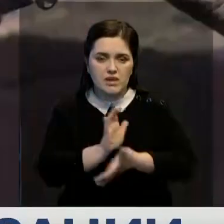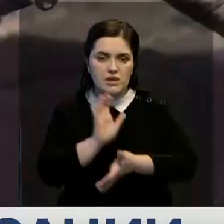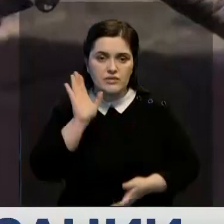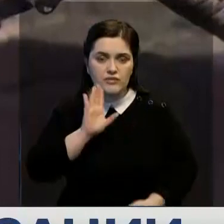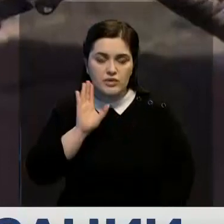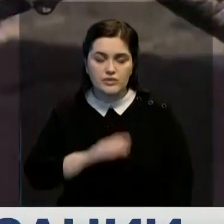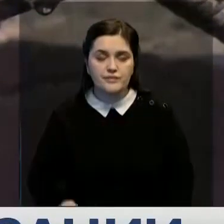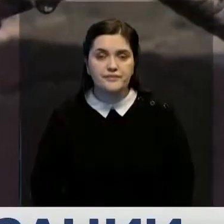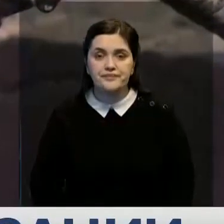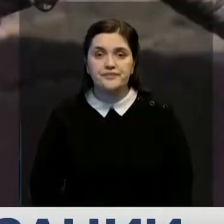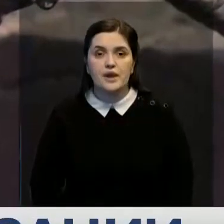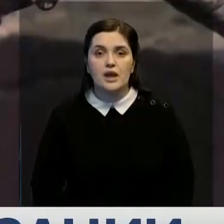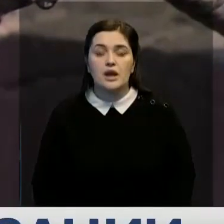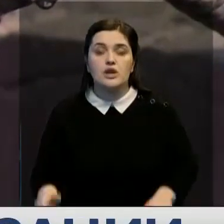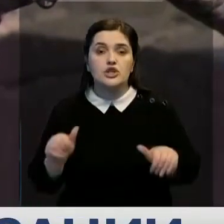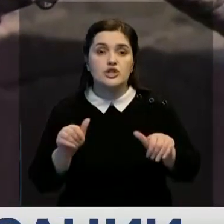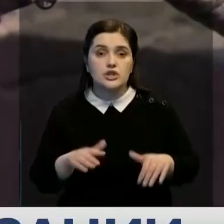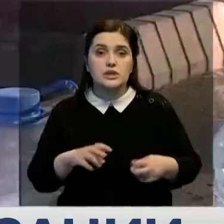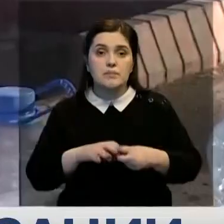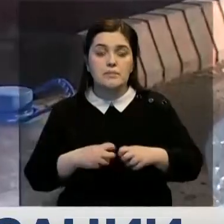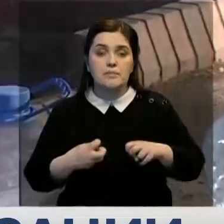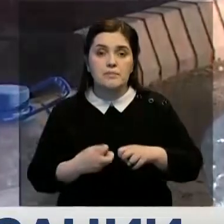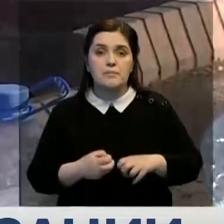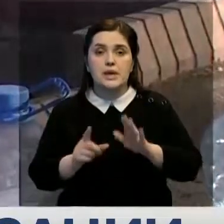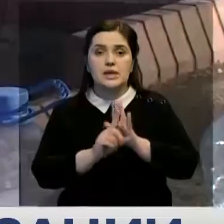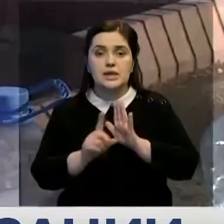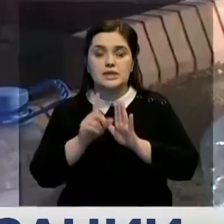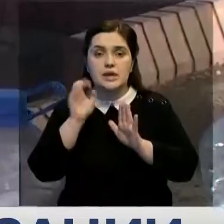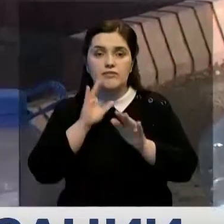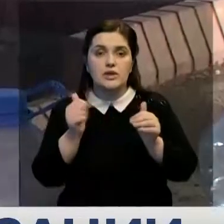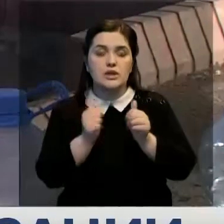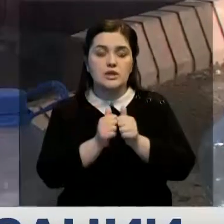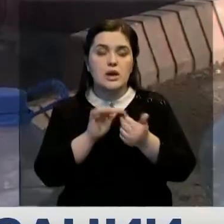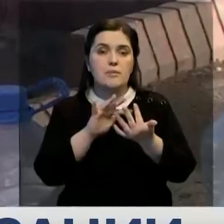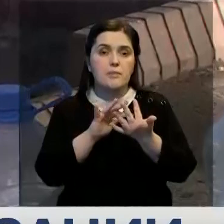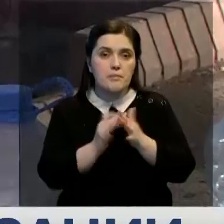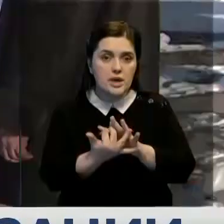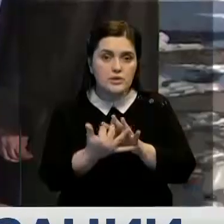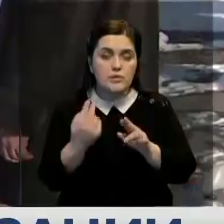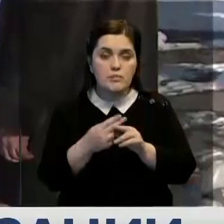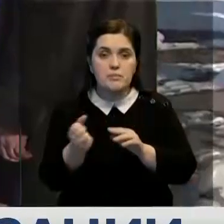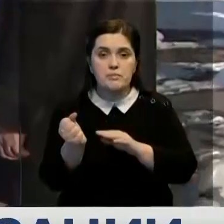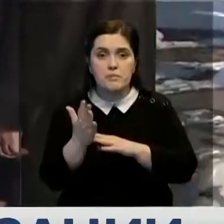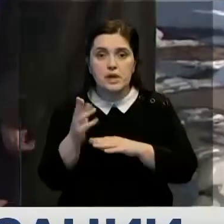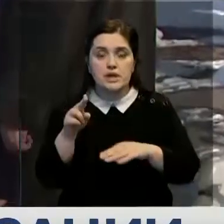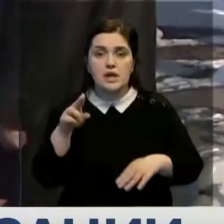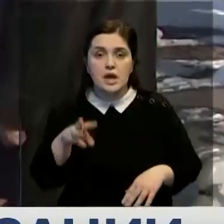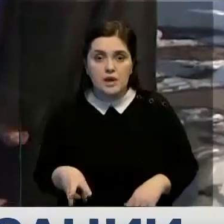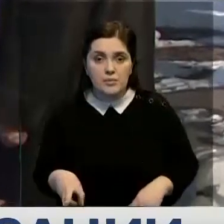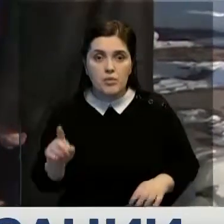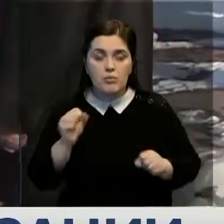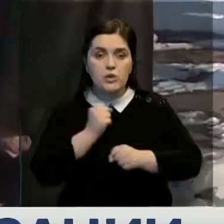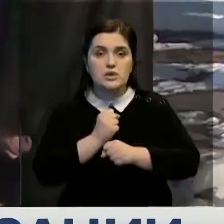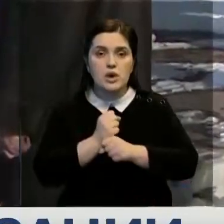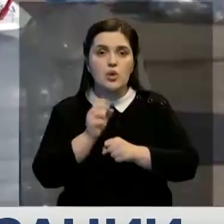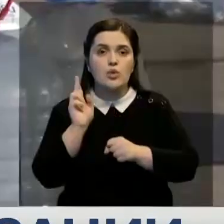воду. Чтобы хоть как-то решить бытовые проблемы, жители Самсы ездят за водой в соседний поселок Айнабулак. Он находится в 15 километрах. Но это могут делать только